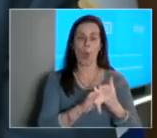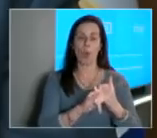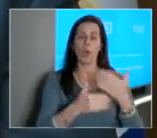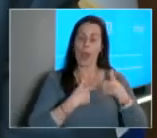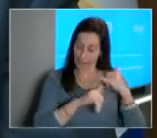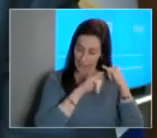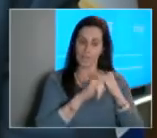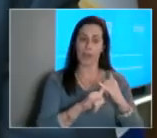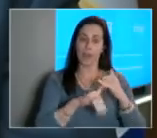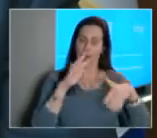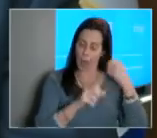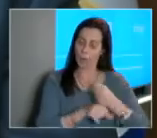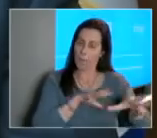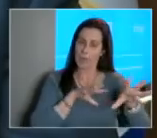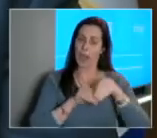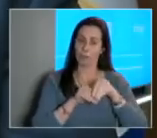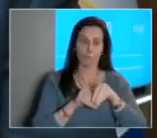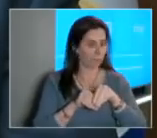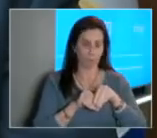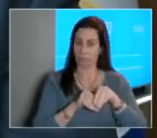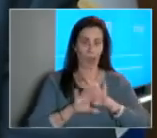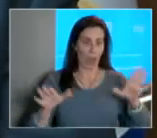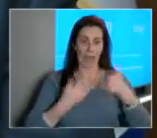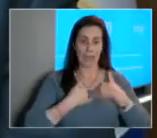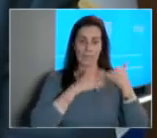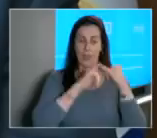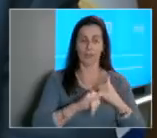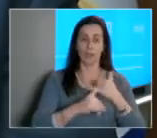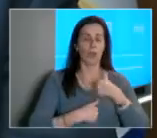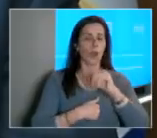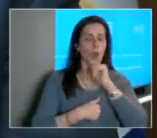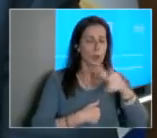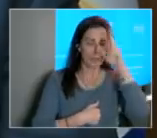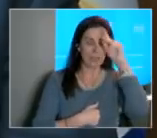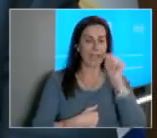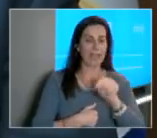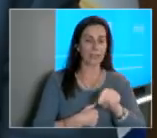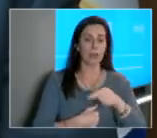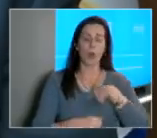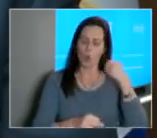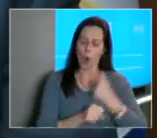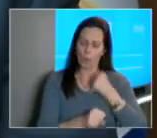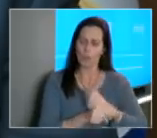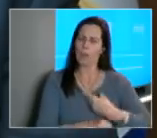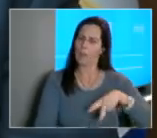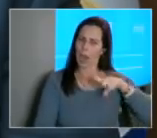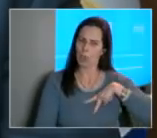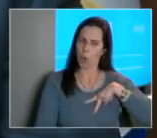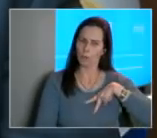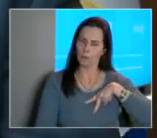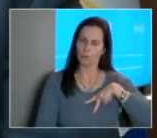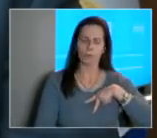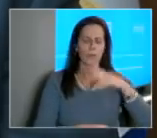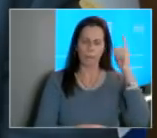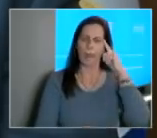אני הבאתי, אחרי עבודה משותפת. אף אחד אחר לא הביא את זה. אנחנו לא רוצים לסכן את זה. אנחנו עובדים בצורה אחראית,